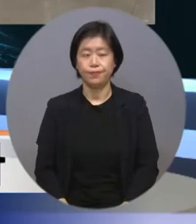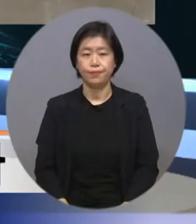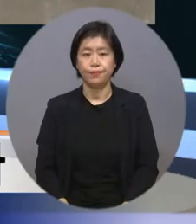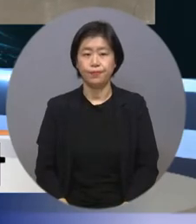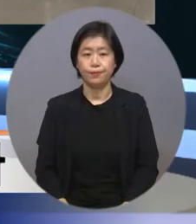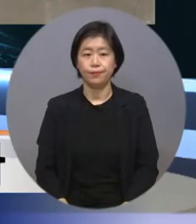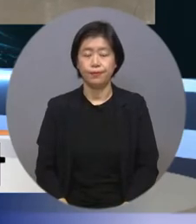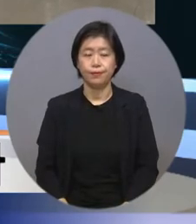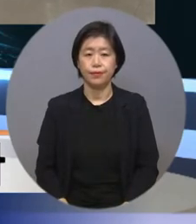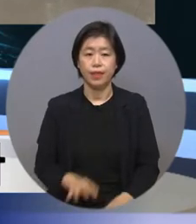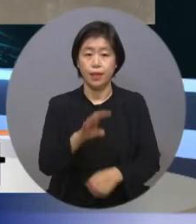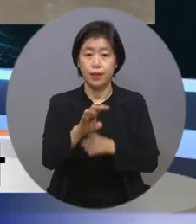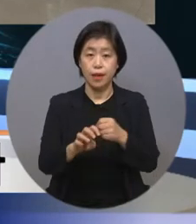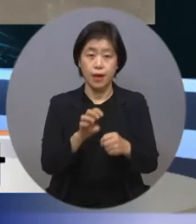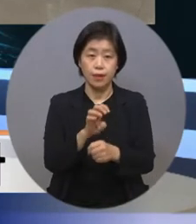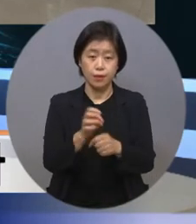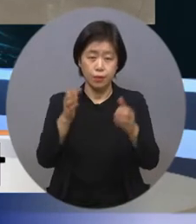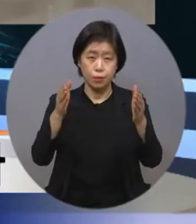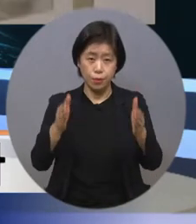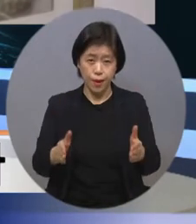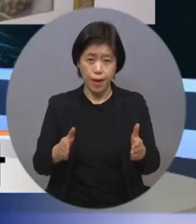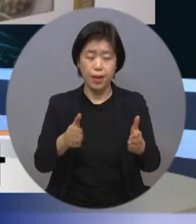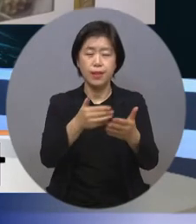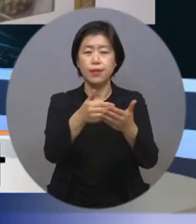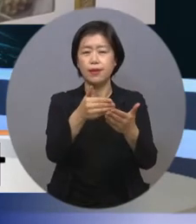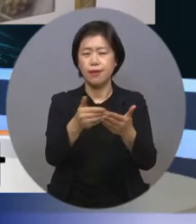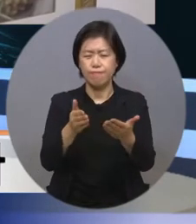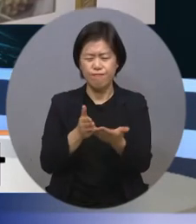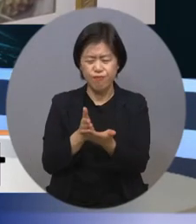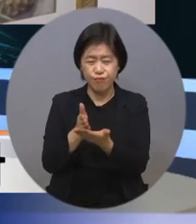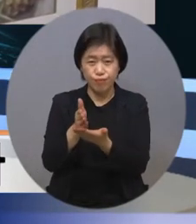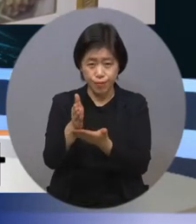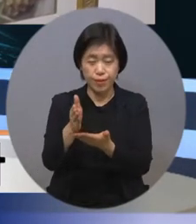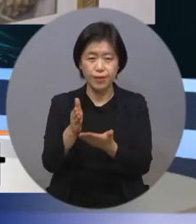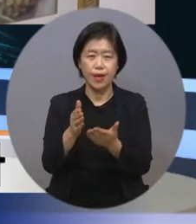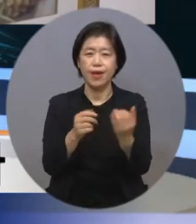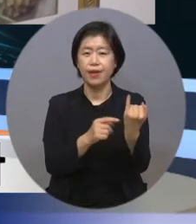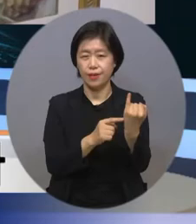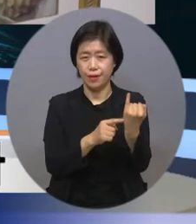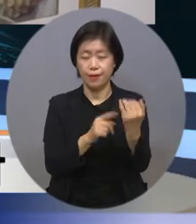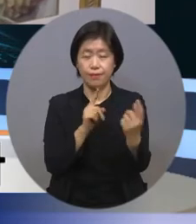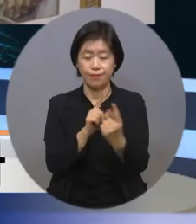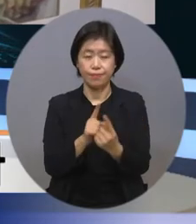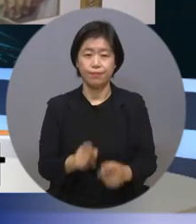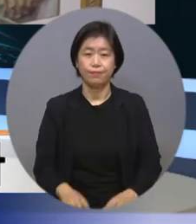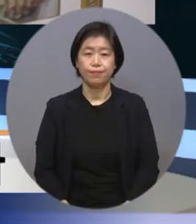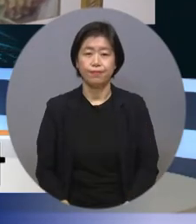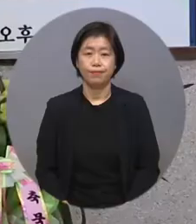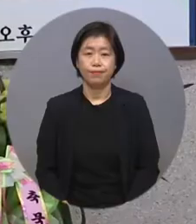40여 년 서양 화가의 한 길을 걸어온 최선순 작가를 이소영 기자가 만나봤습니다.